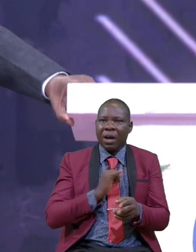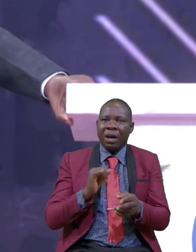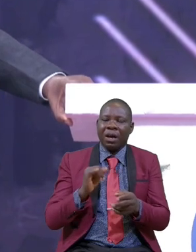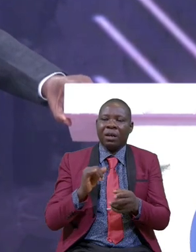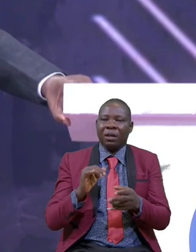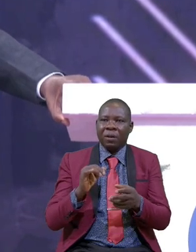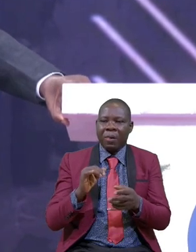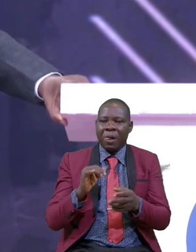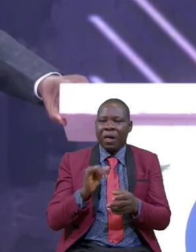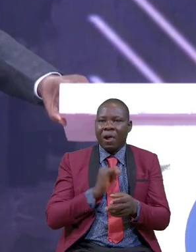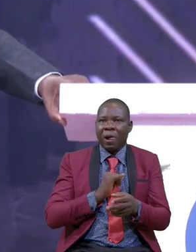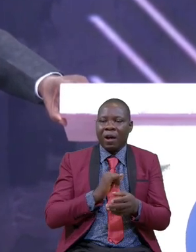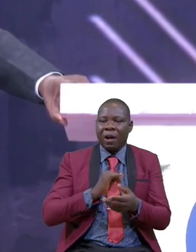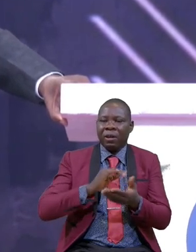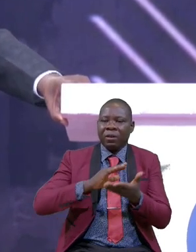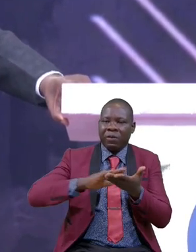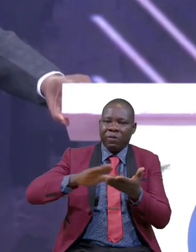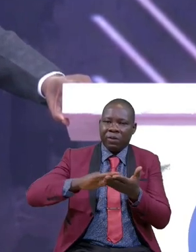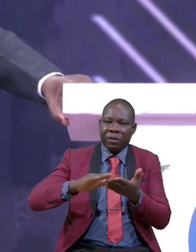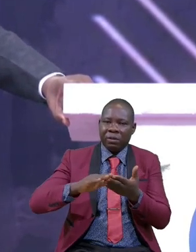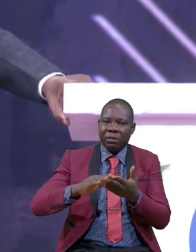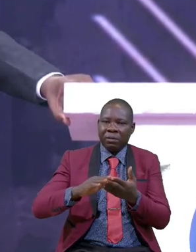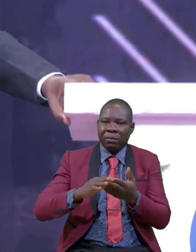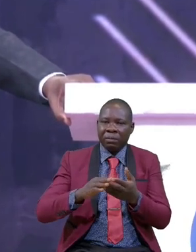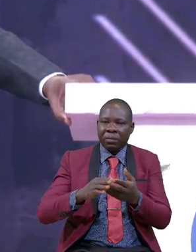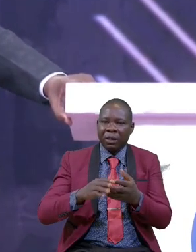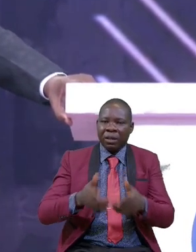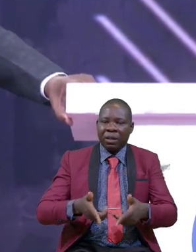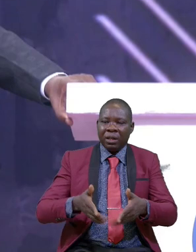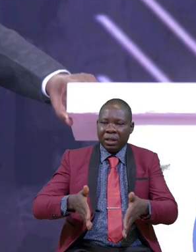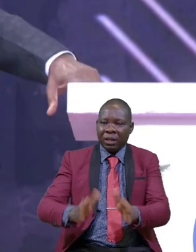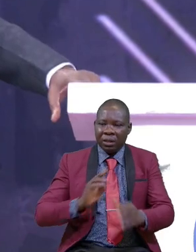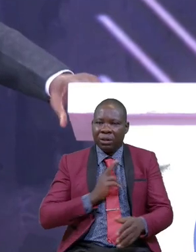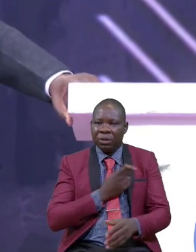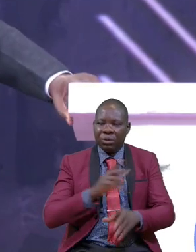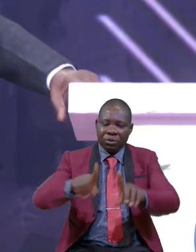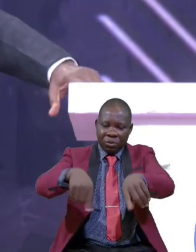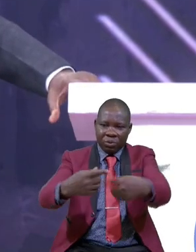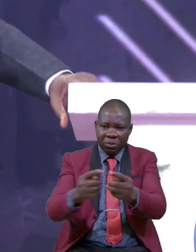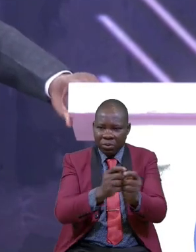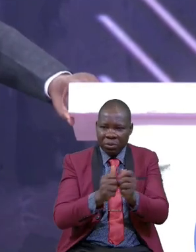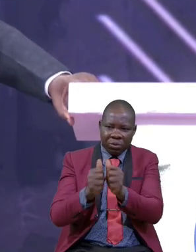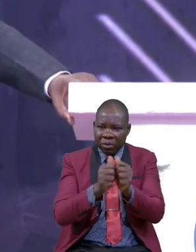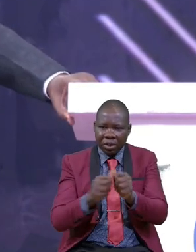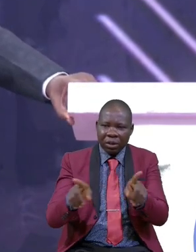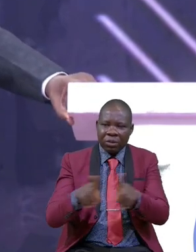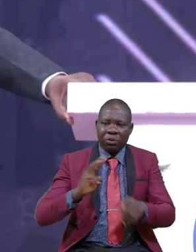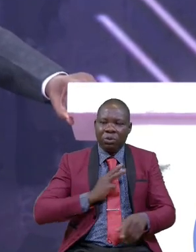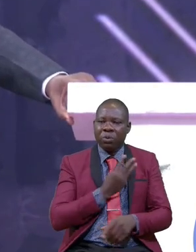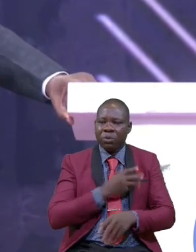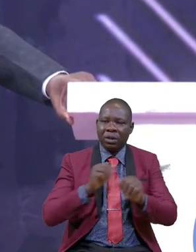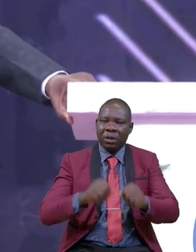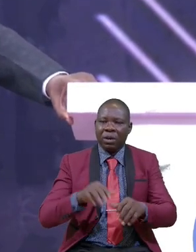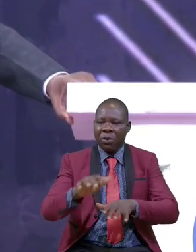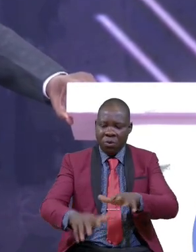to follow? Est-ce que so peut donner des hommes pour te suivre, together. Pour que nous marchions ensemble? Pourquoi est-ce que tu vas faire ça? The children are young. If